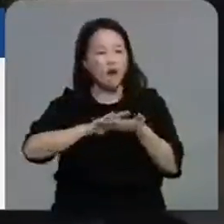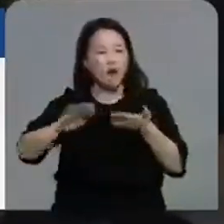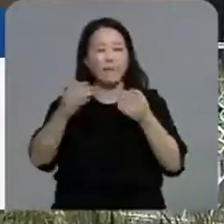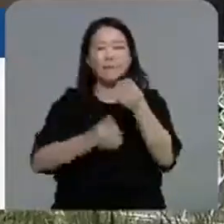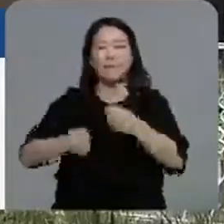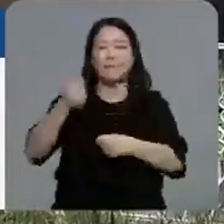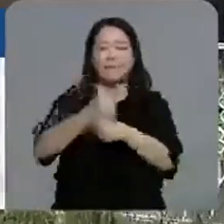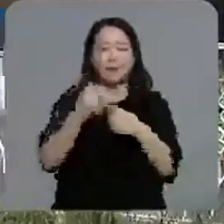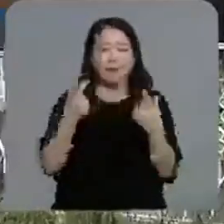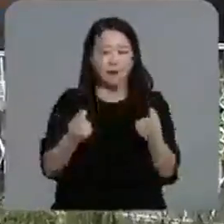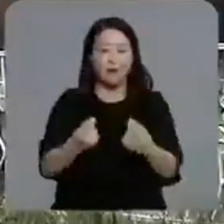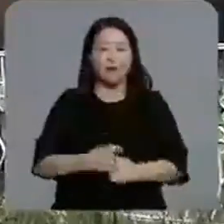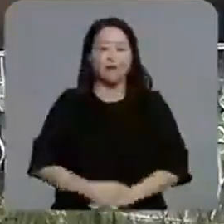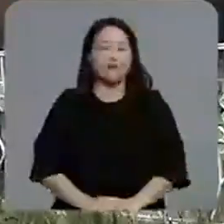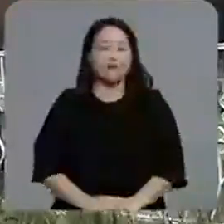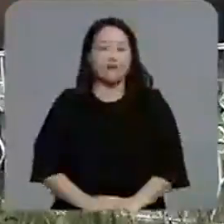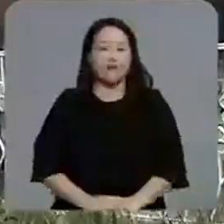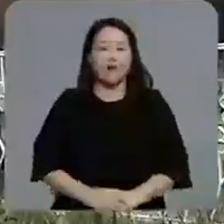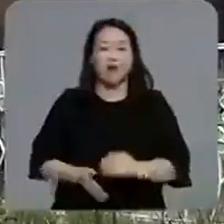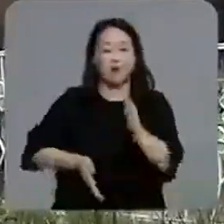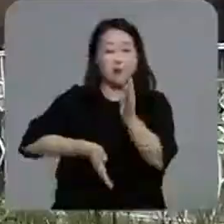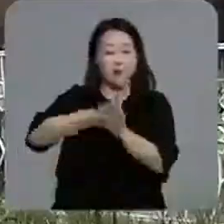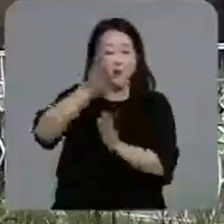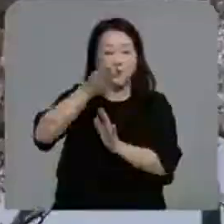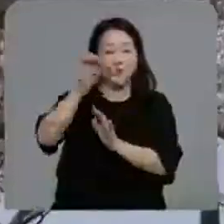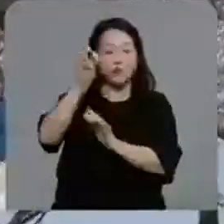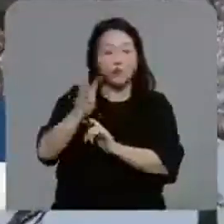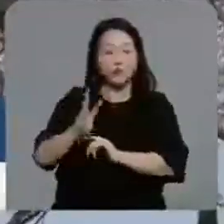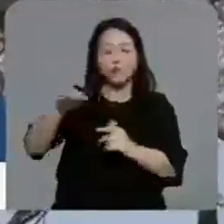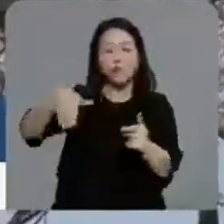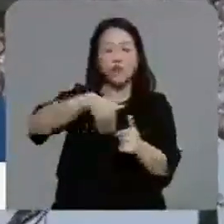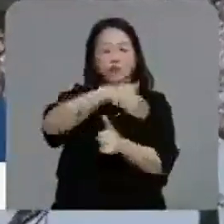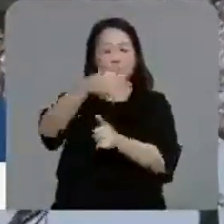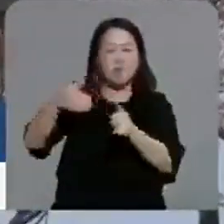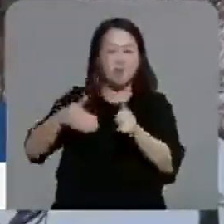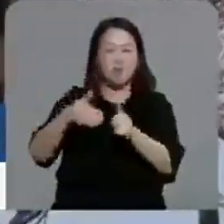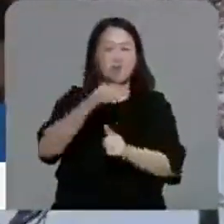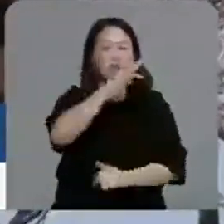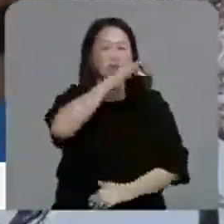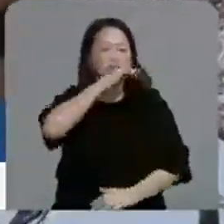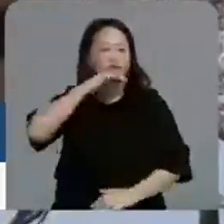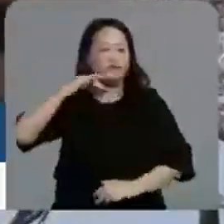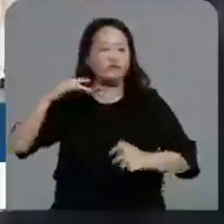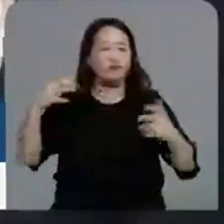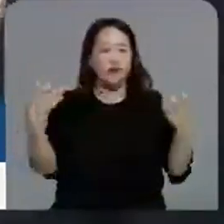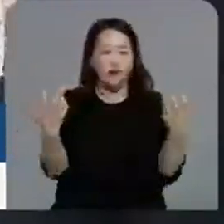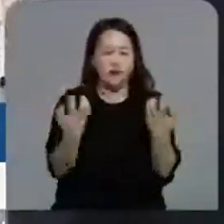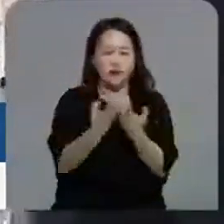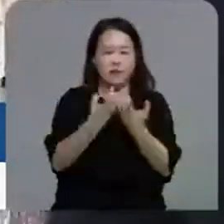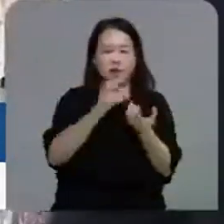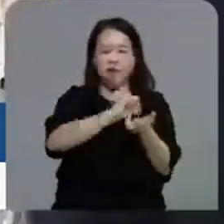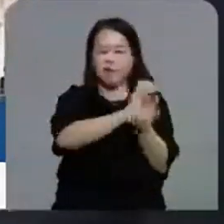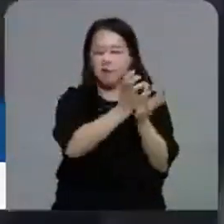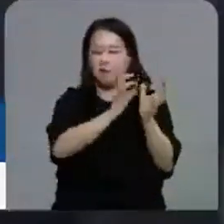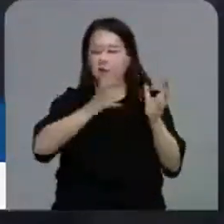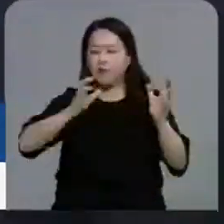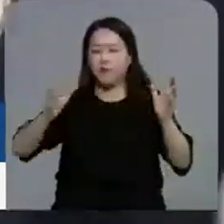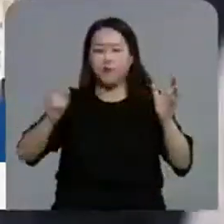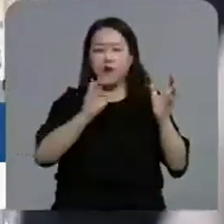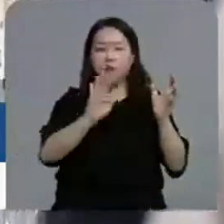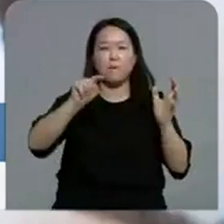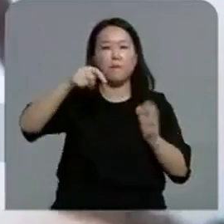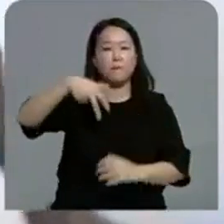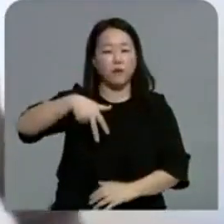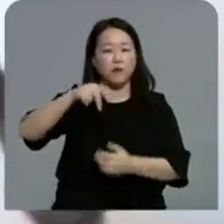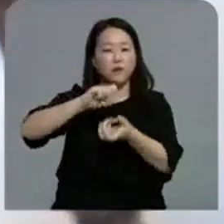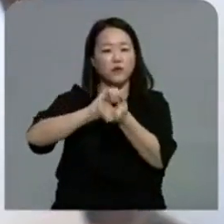같습니다. 도심 천변이 온통 연분홍빛으로 물들었습니다. 만개한 벚꽃이 천변 길을 따라